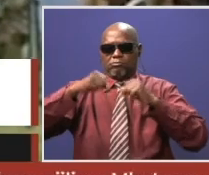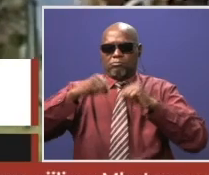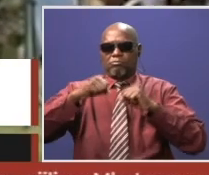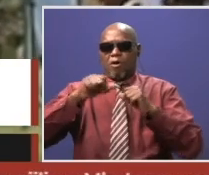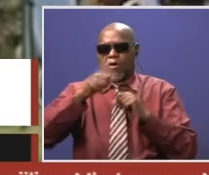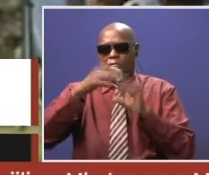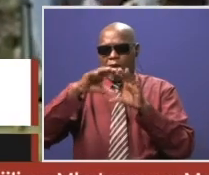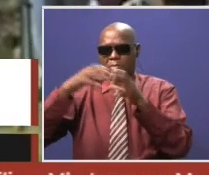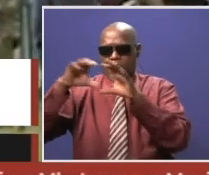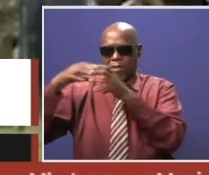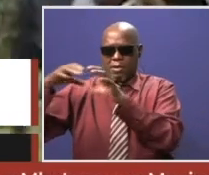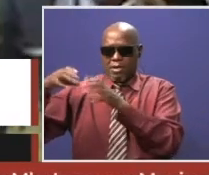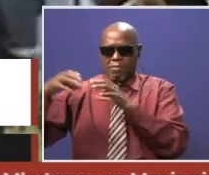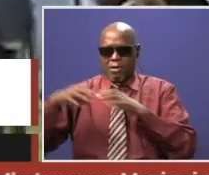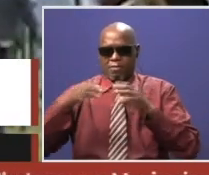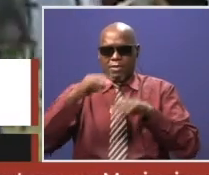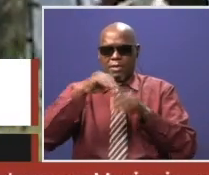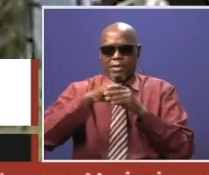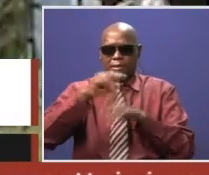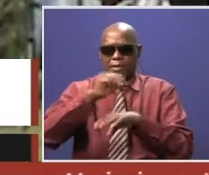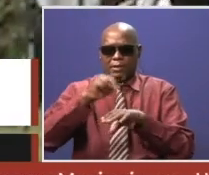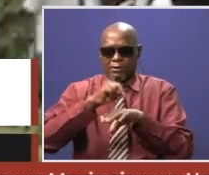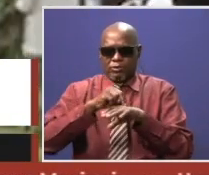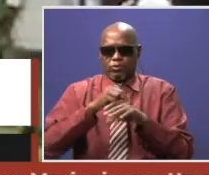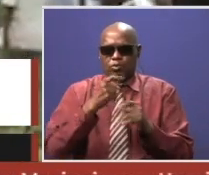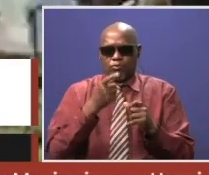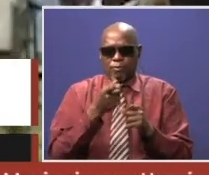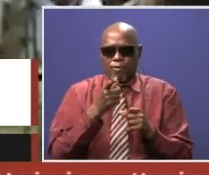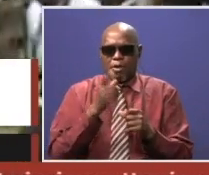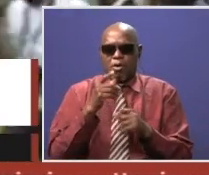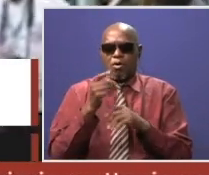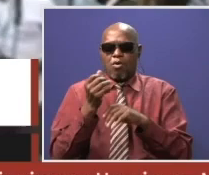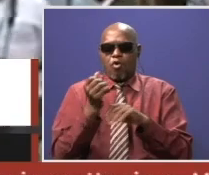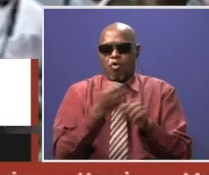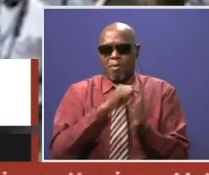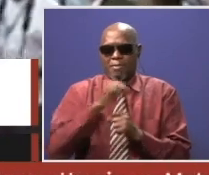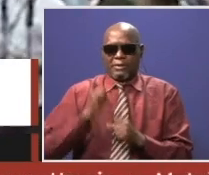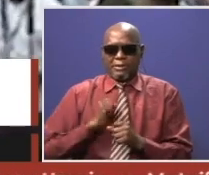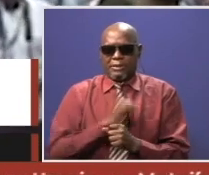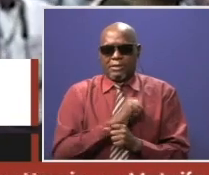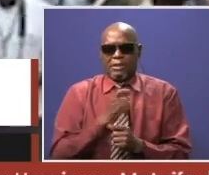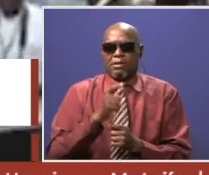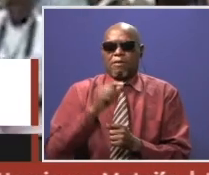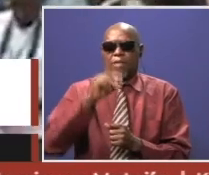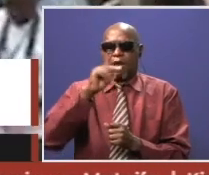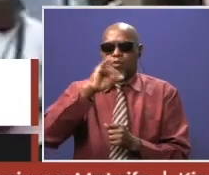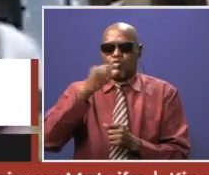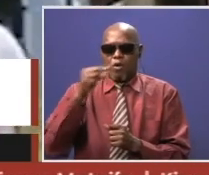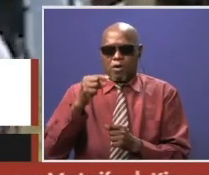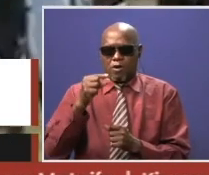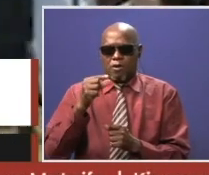makampuni mengine ya kimataifa. Wakati wa hafla hiyo, seneta wa Homa Bay Moses Kajwang alitoa maarifa muhimu